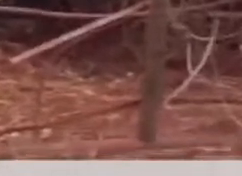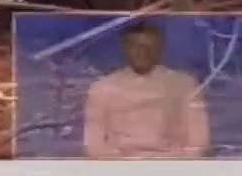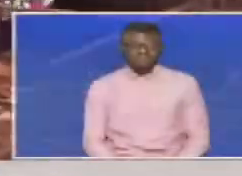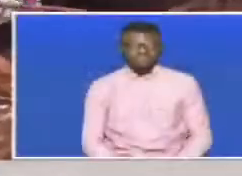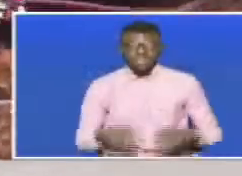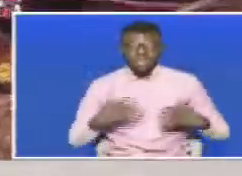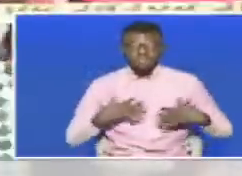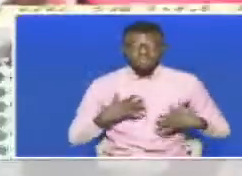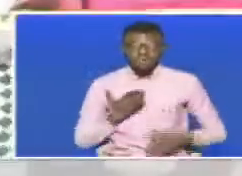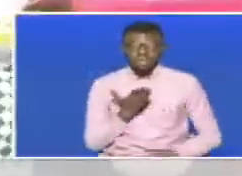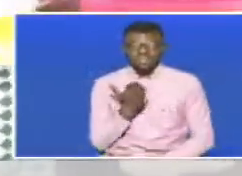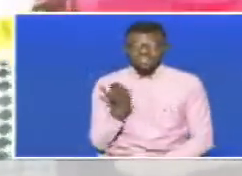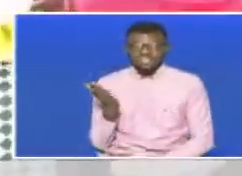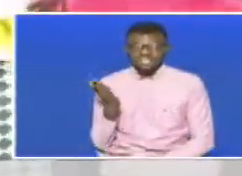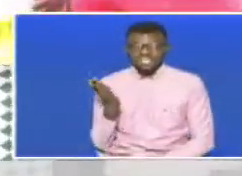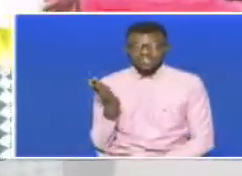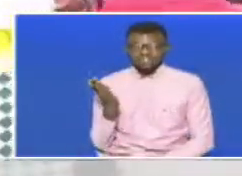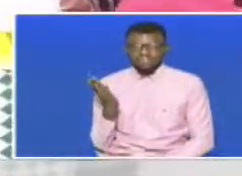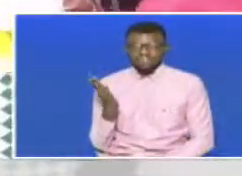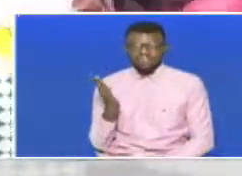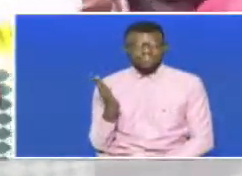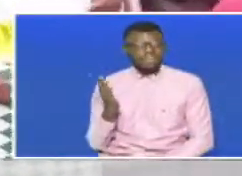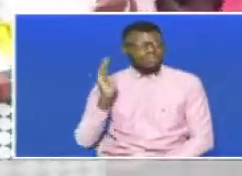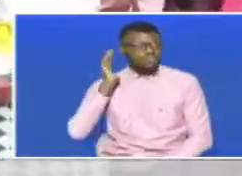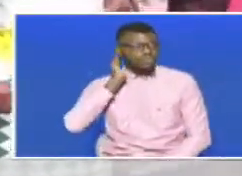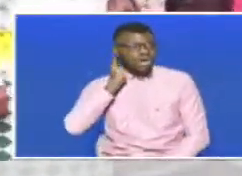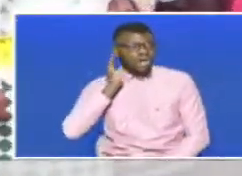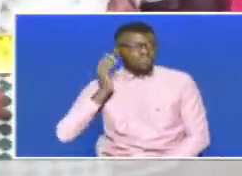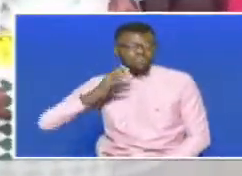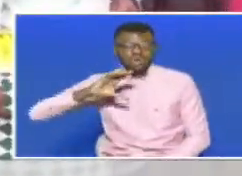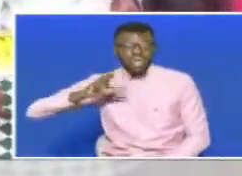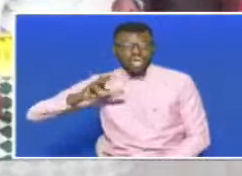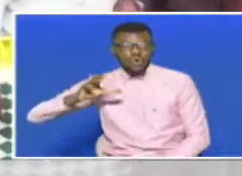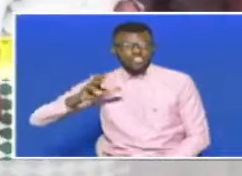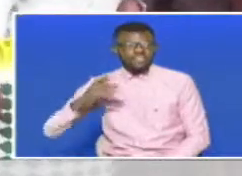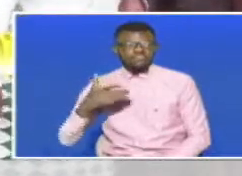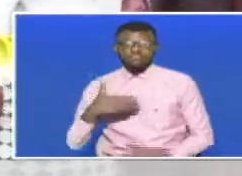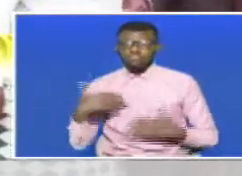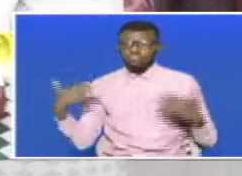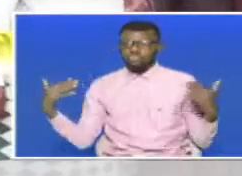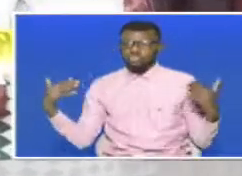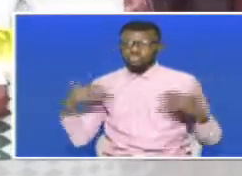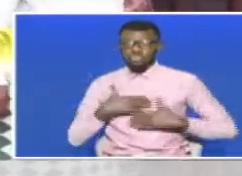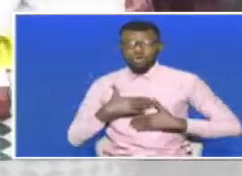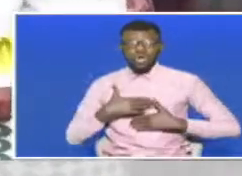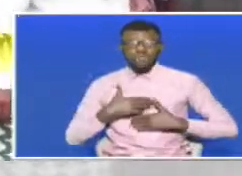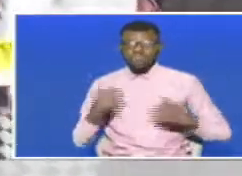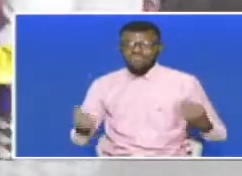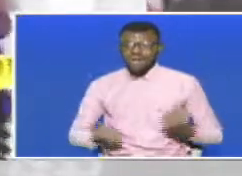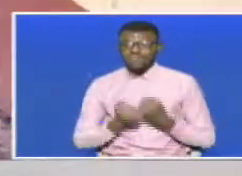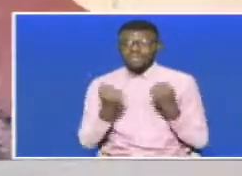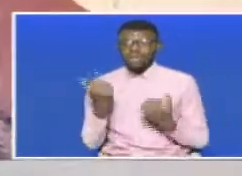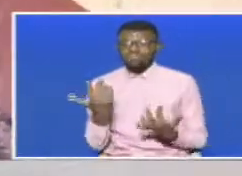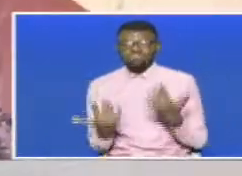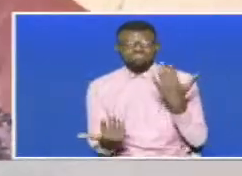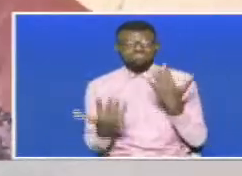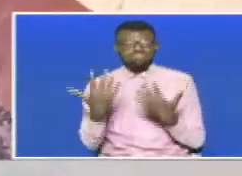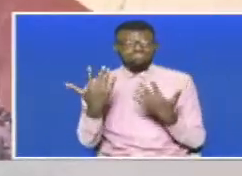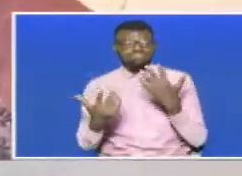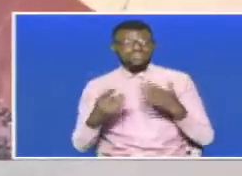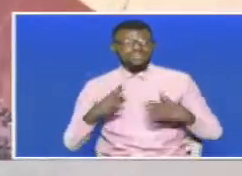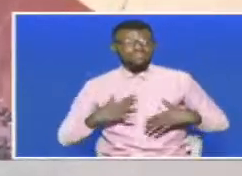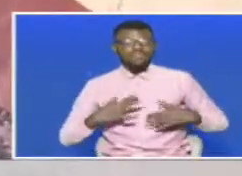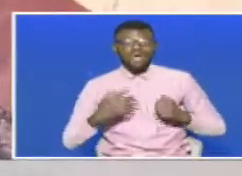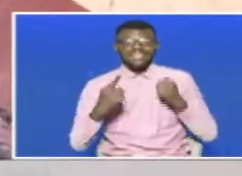Wenyeji wa kijiji cha Nguthuru Kandara, kaunti ya Murang'a, waliachwa vinyawazi baada ya mkasa huu wa moto ulioacha